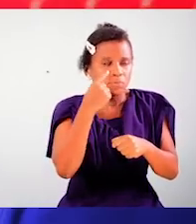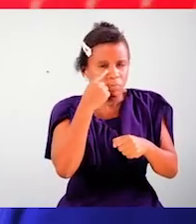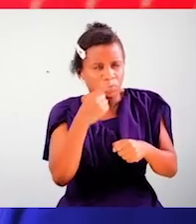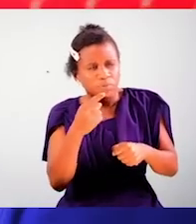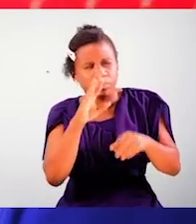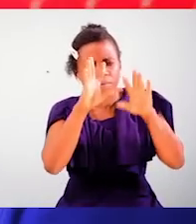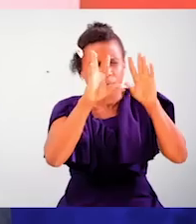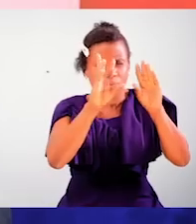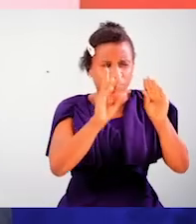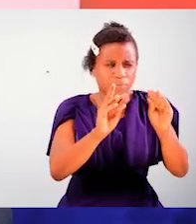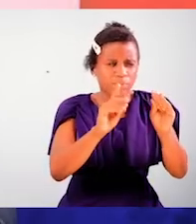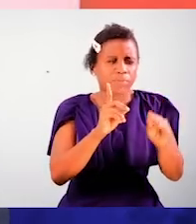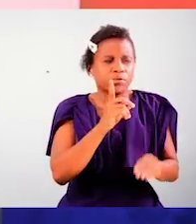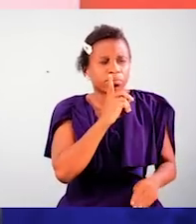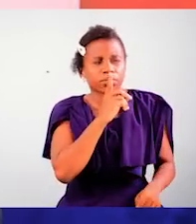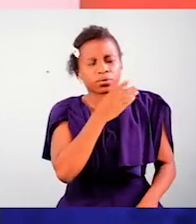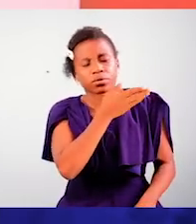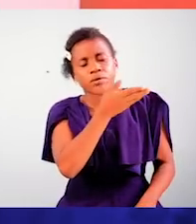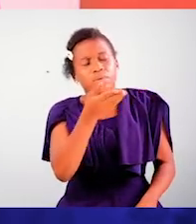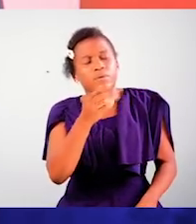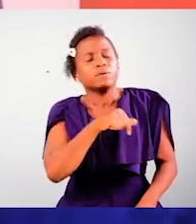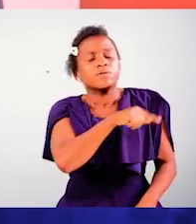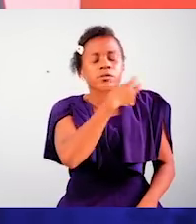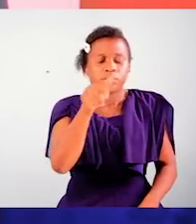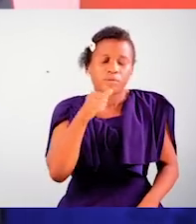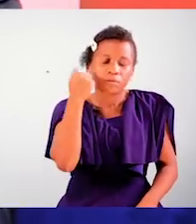haya. Tukumbuke kwamba ripoti za CAG